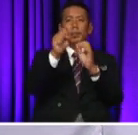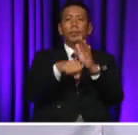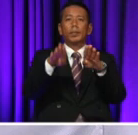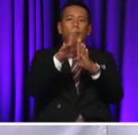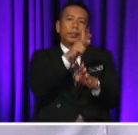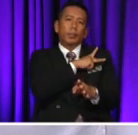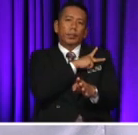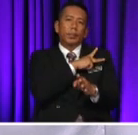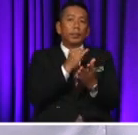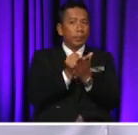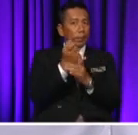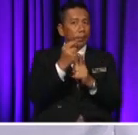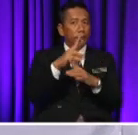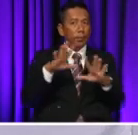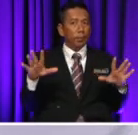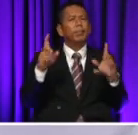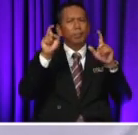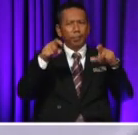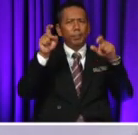ikhlas atau tidak